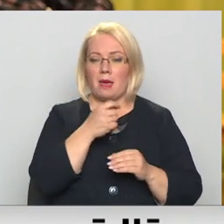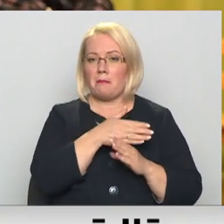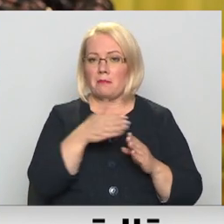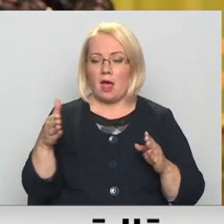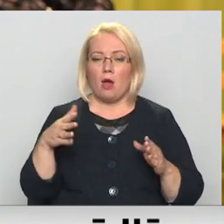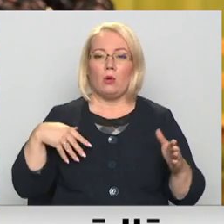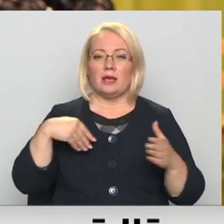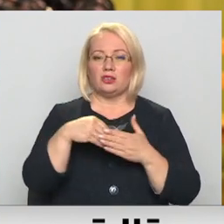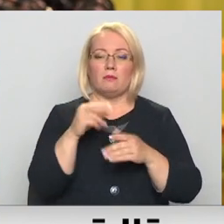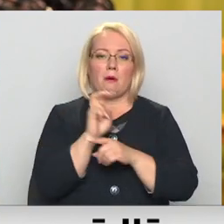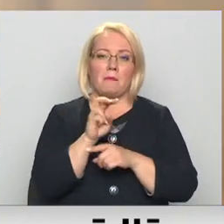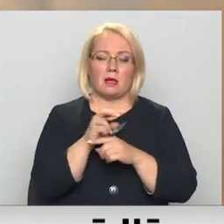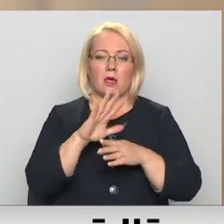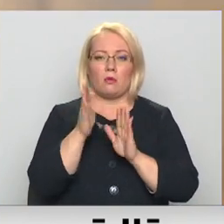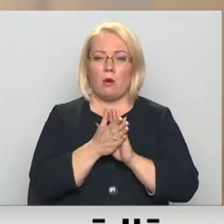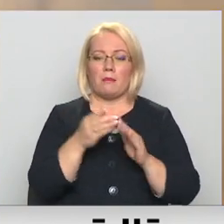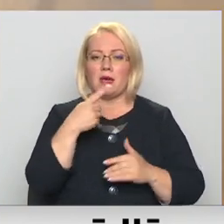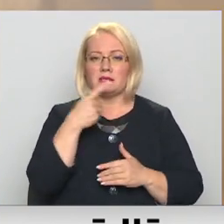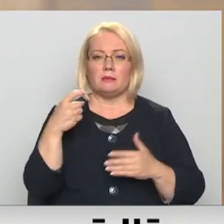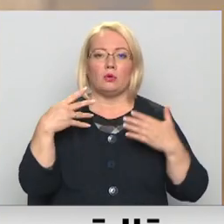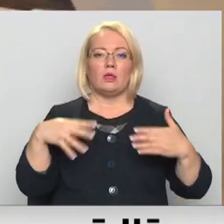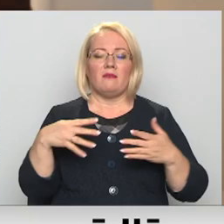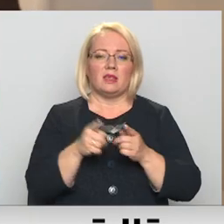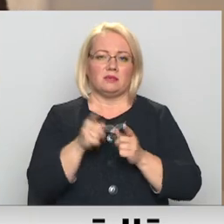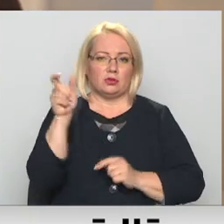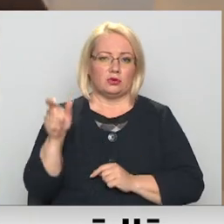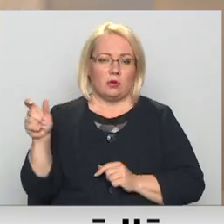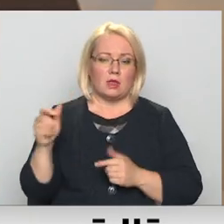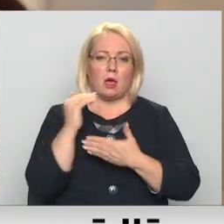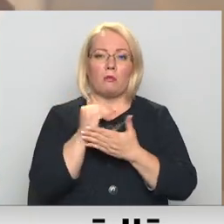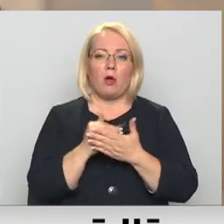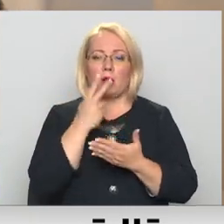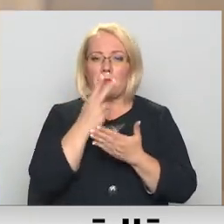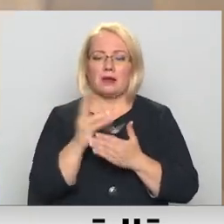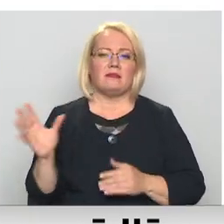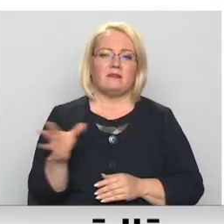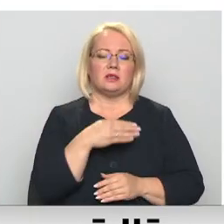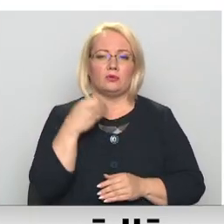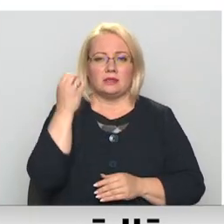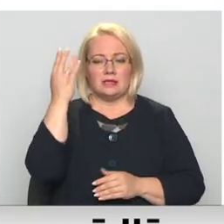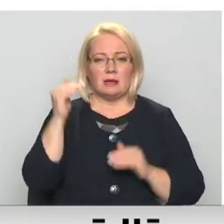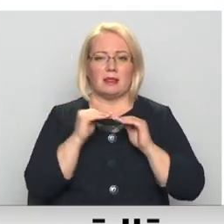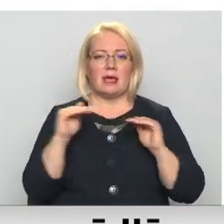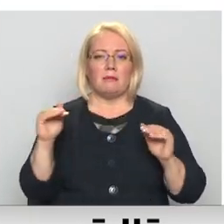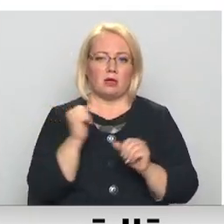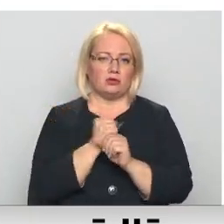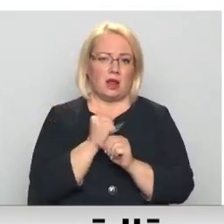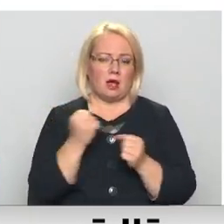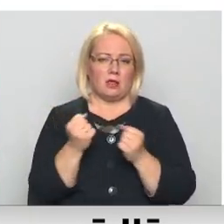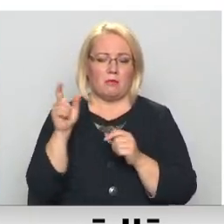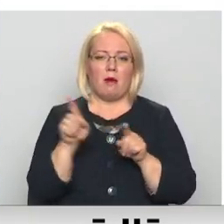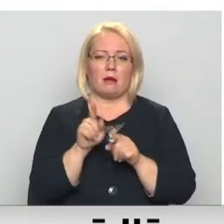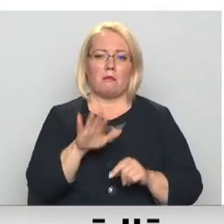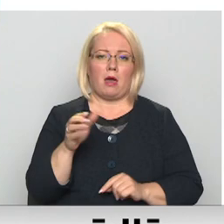šim to apmeklējuši jau 190 skolotāju. Programma paredzēta visos izglītības līmeņos strādājošiem, ieskaitot